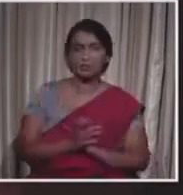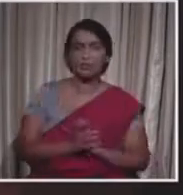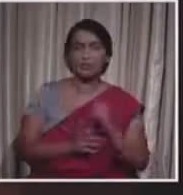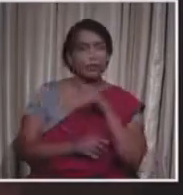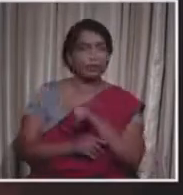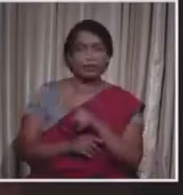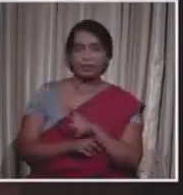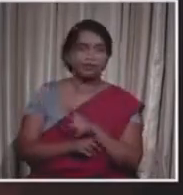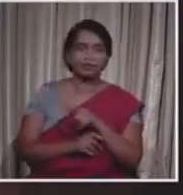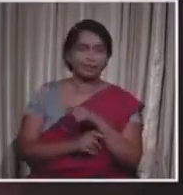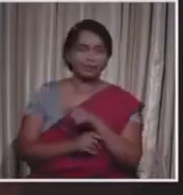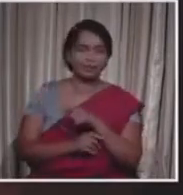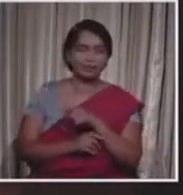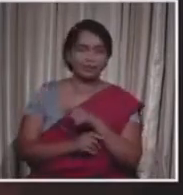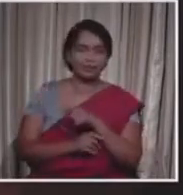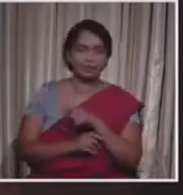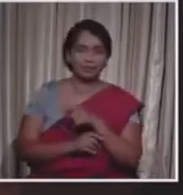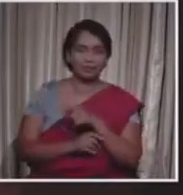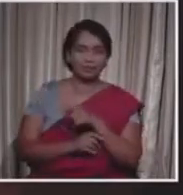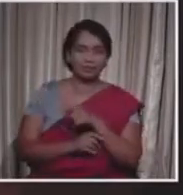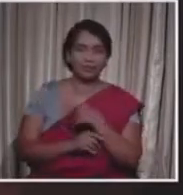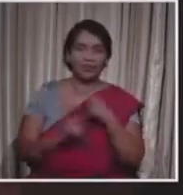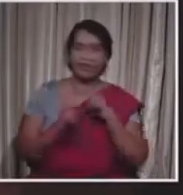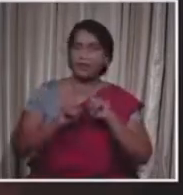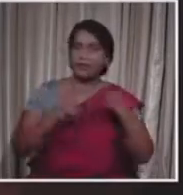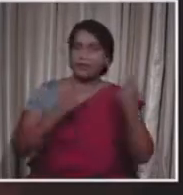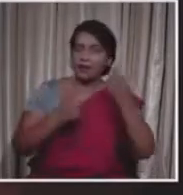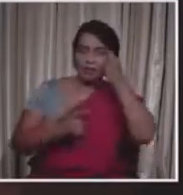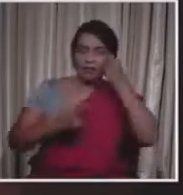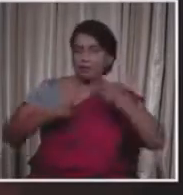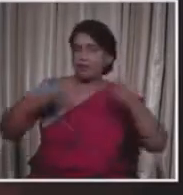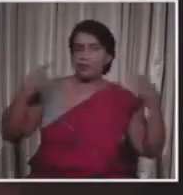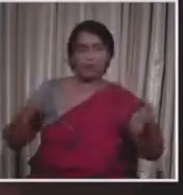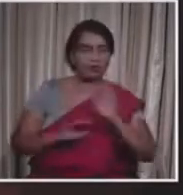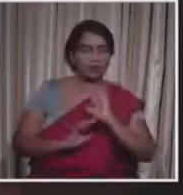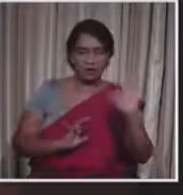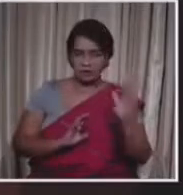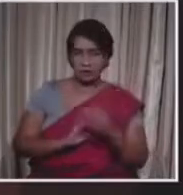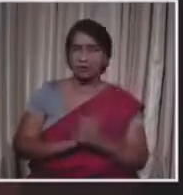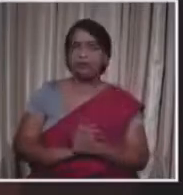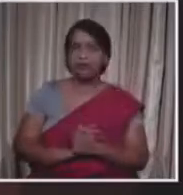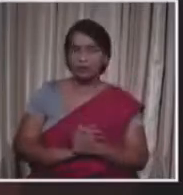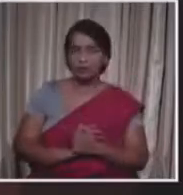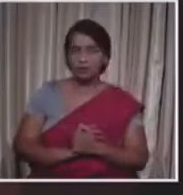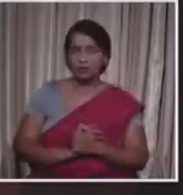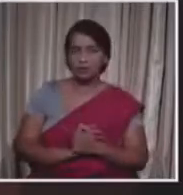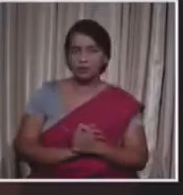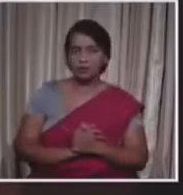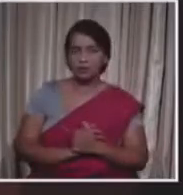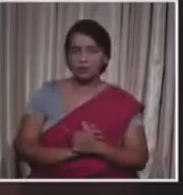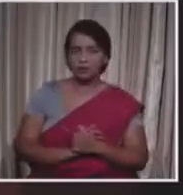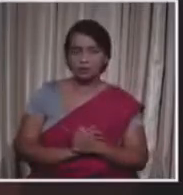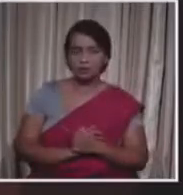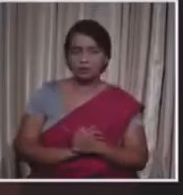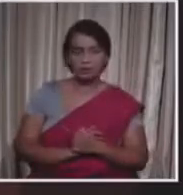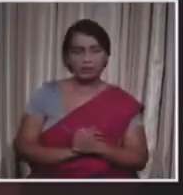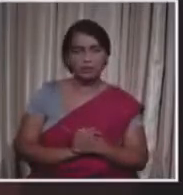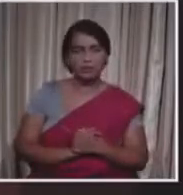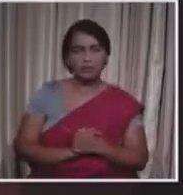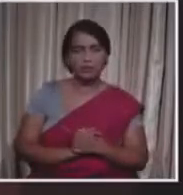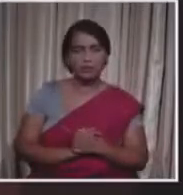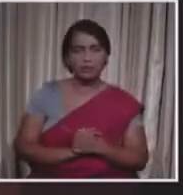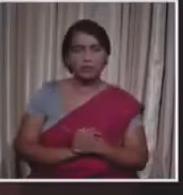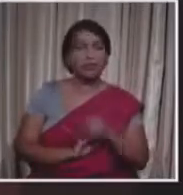ඒක ආයේ වෙන පරස්පර මතයක් නැහැ. You can't have an anarchical country